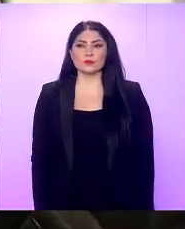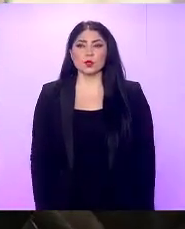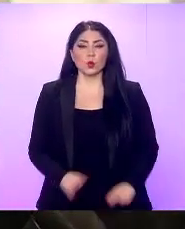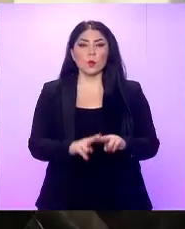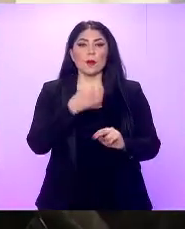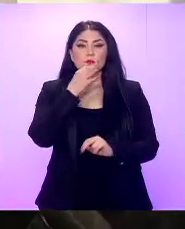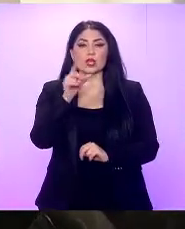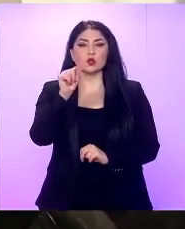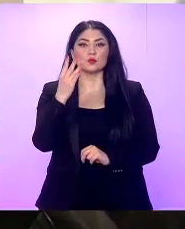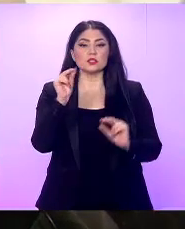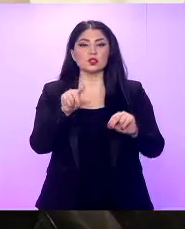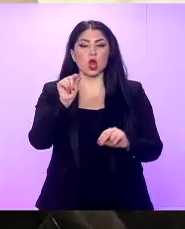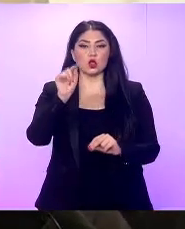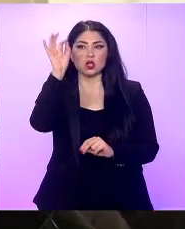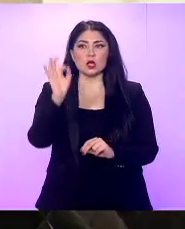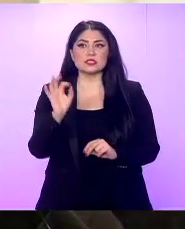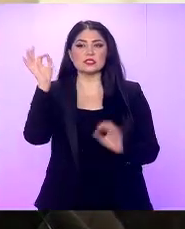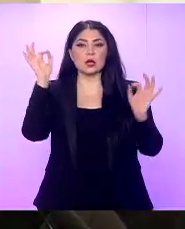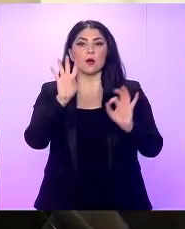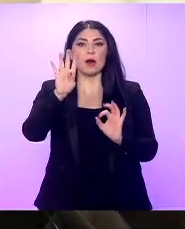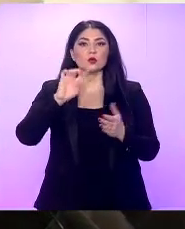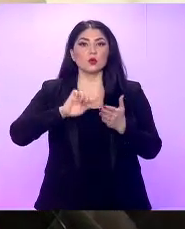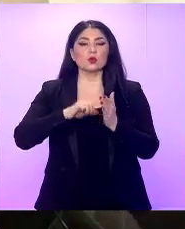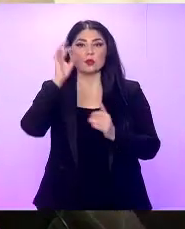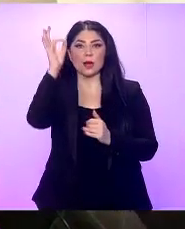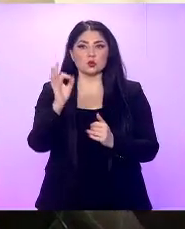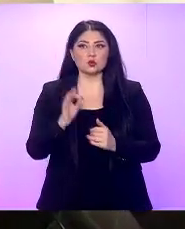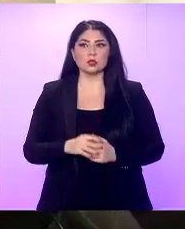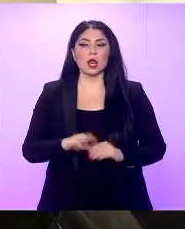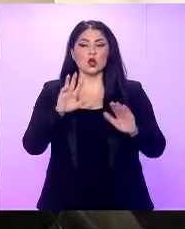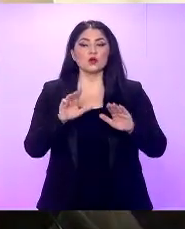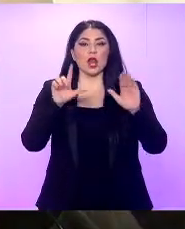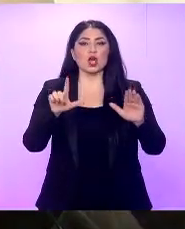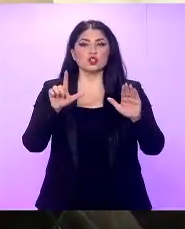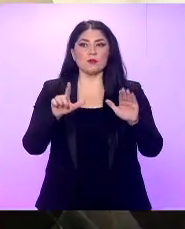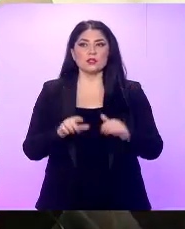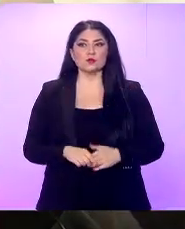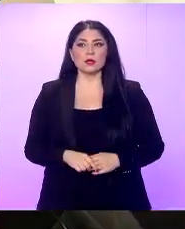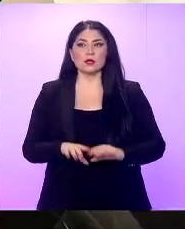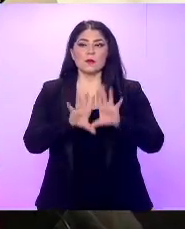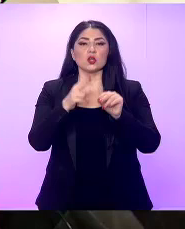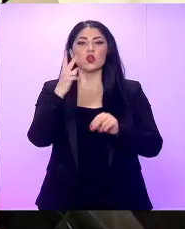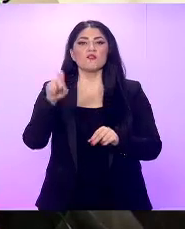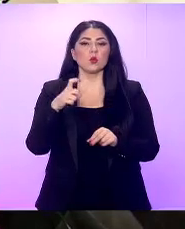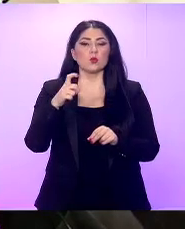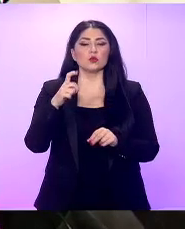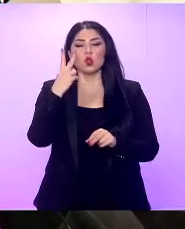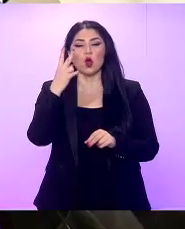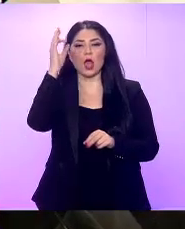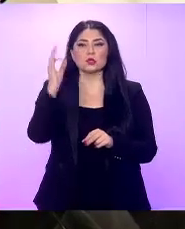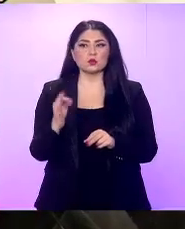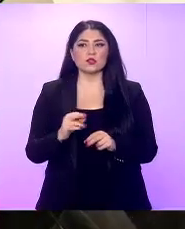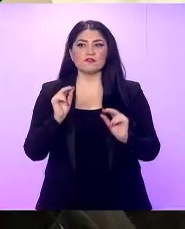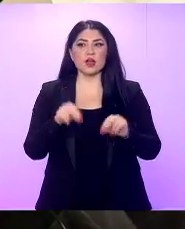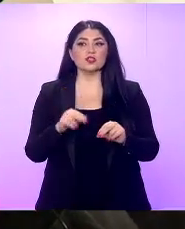Așa cum am spus, de la 24 la 20 a redus cu 4 puncte procentuale, de la 19 la 17, exact, sau dacă reducem în medie cu 2 puncte procentuale, va